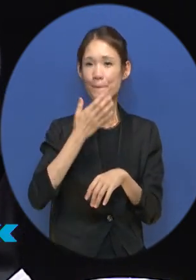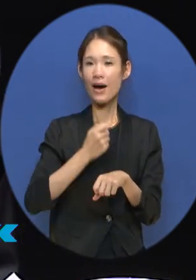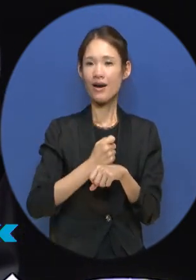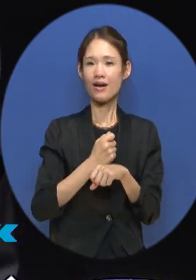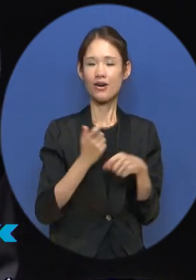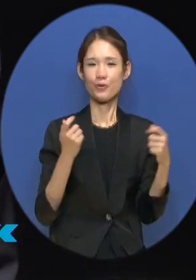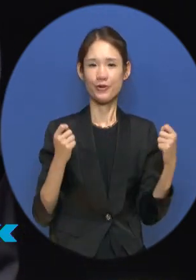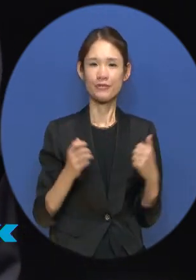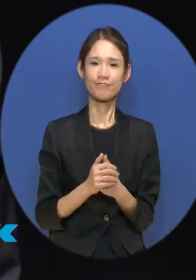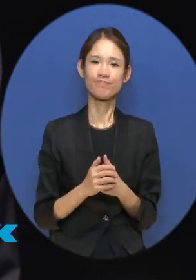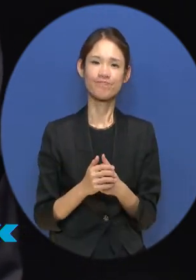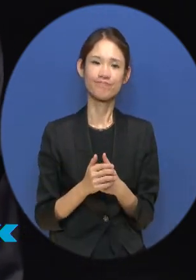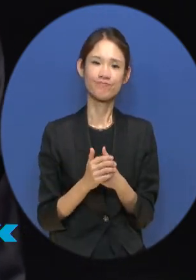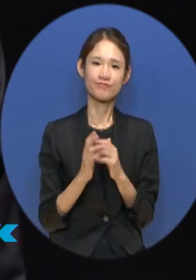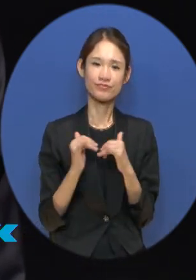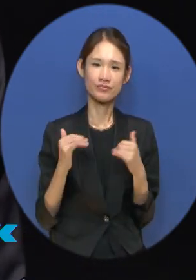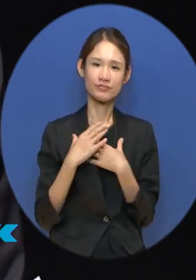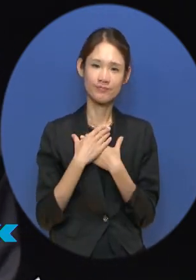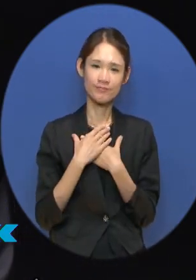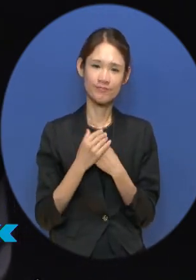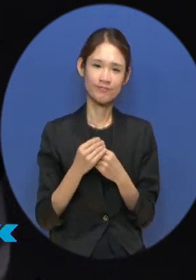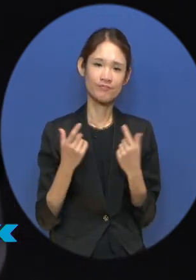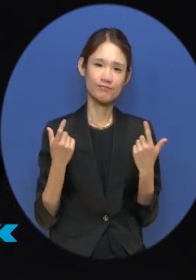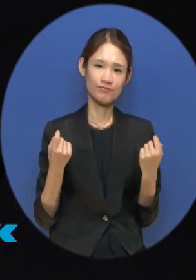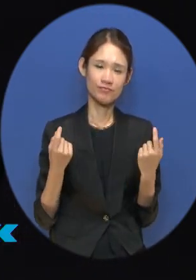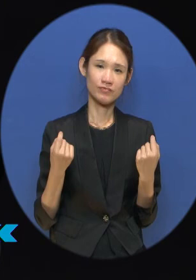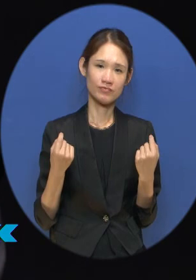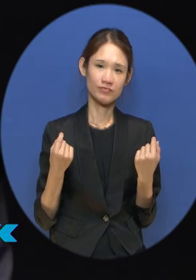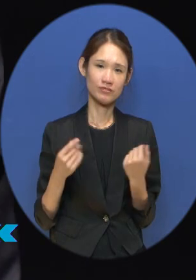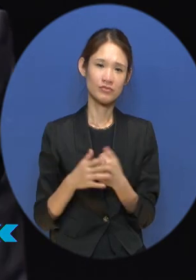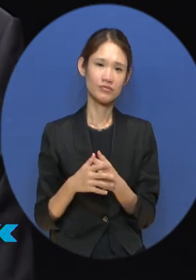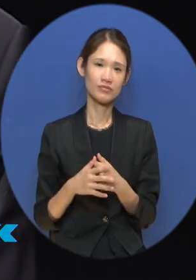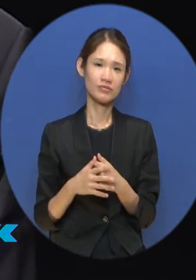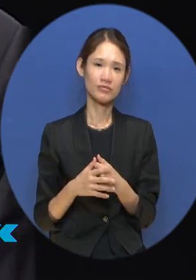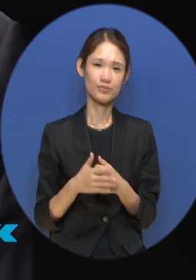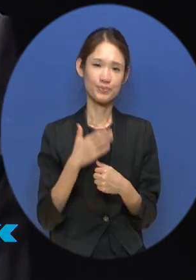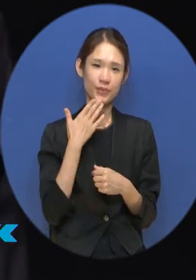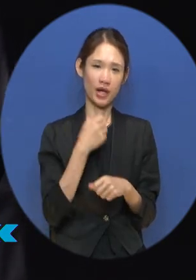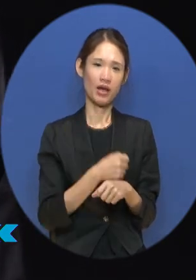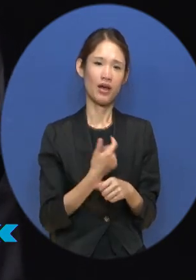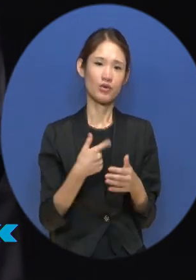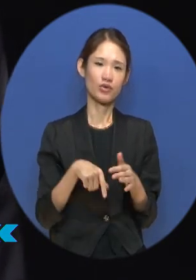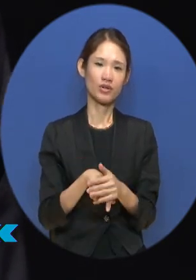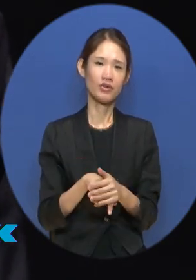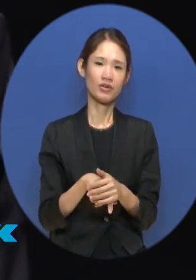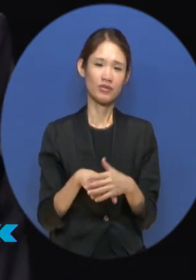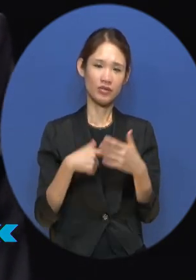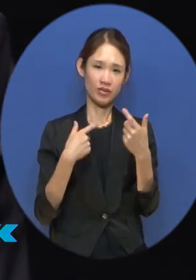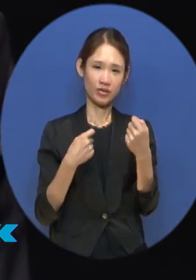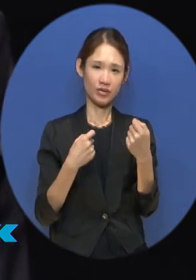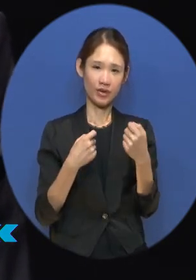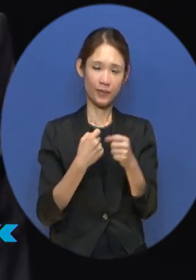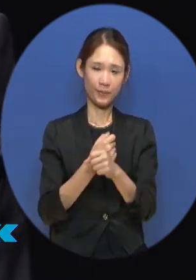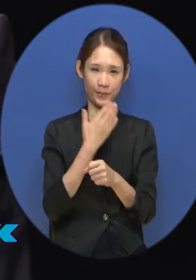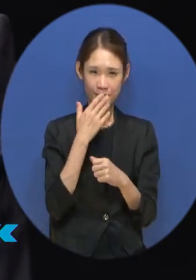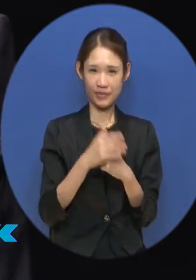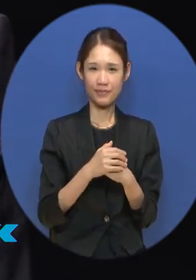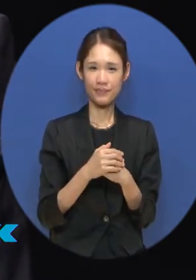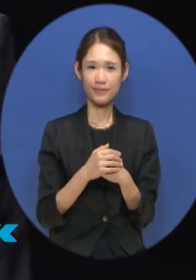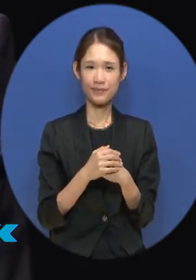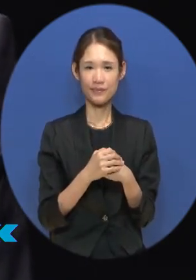네. 그래서 이제 국민들이 안심하고 이제 이런 것들 살 수 있는 그런 것이 될 것 같고